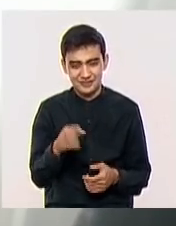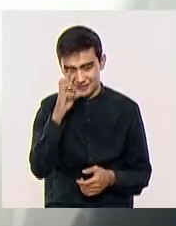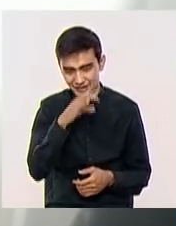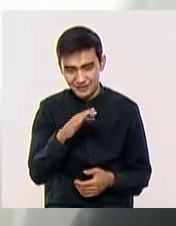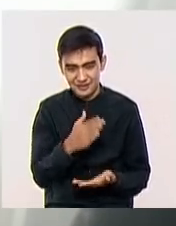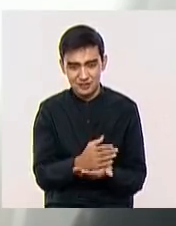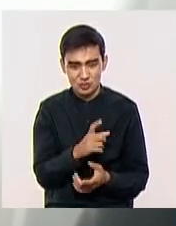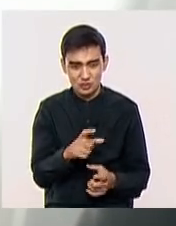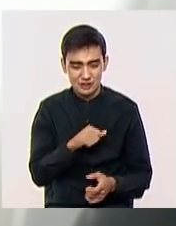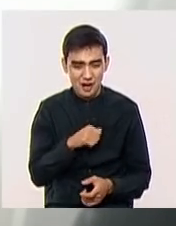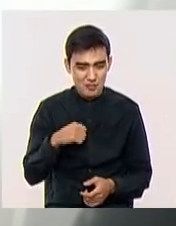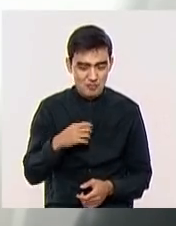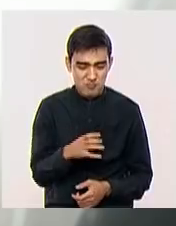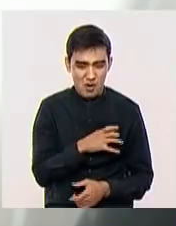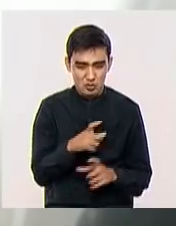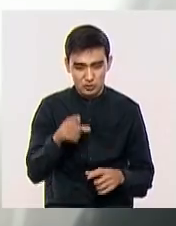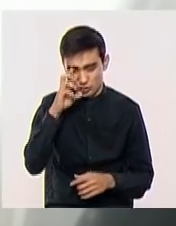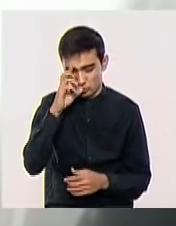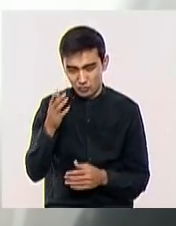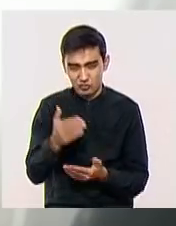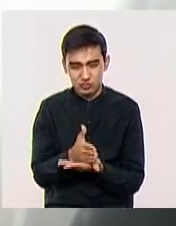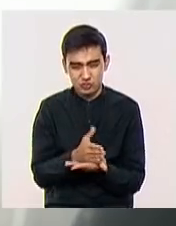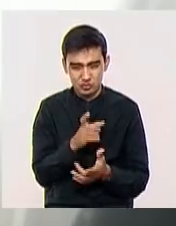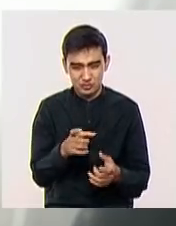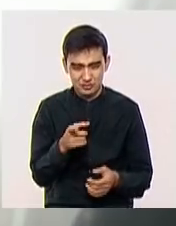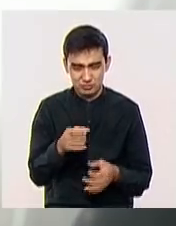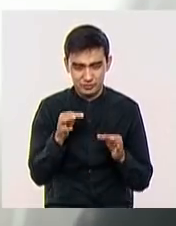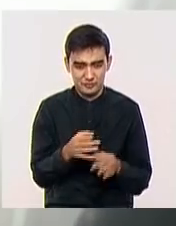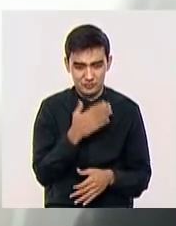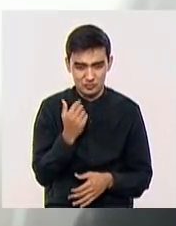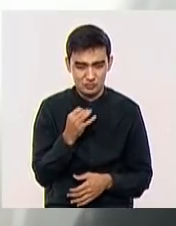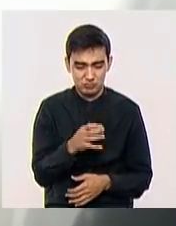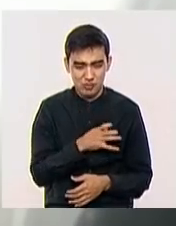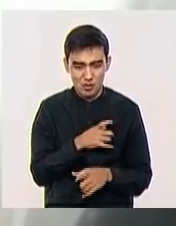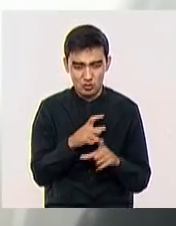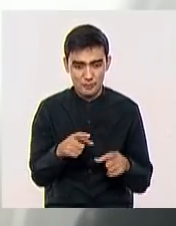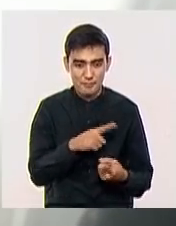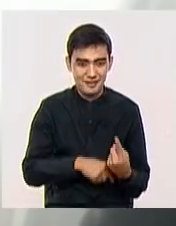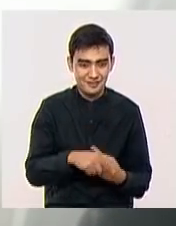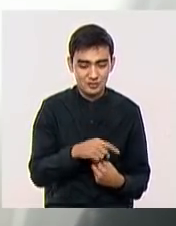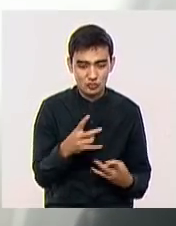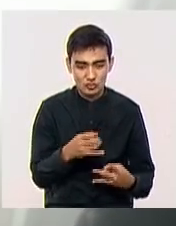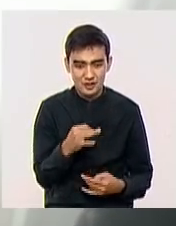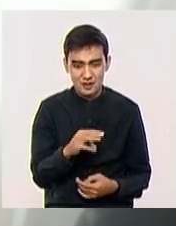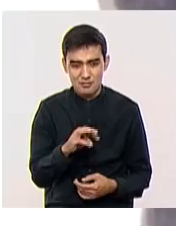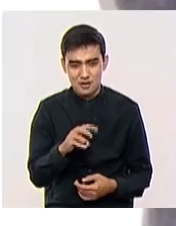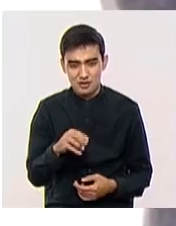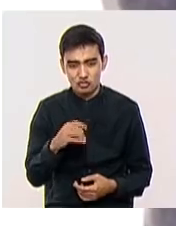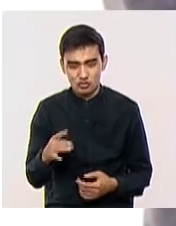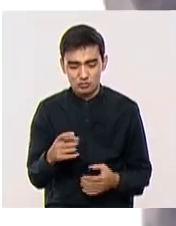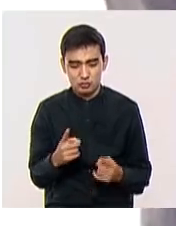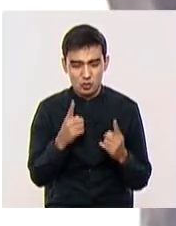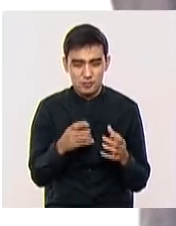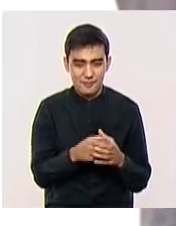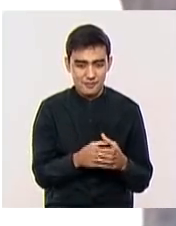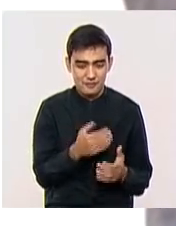самые богатые люди – это все-таки госслужащие, то, наверное, это не очень правильно. Должны быть богатые люди все-таки бизнесмены и топ-менеджеры крупных компаний. Вот